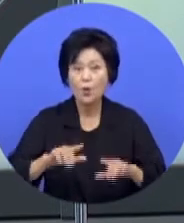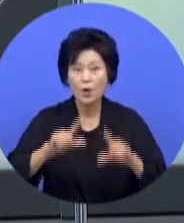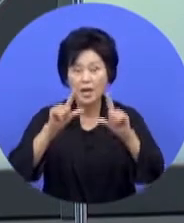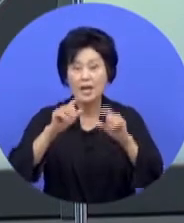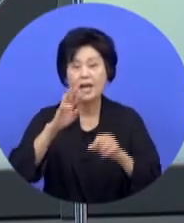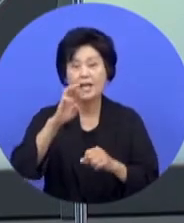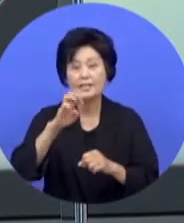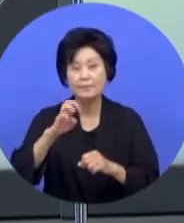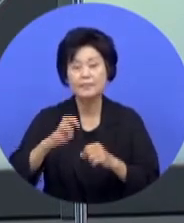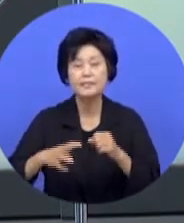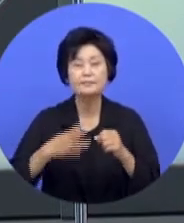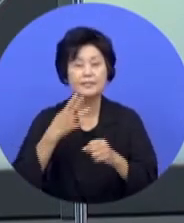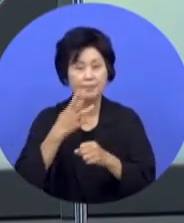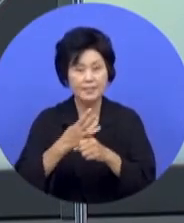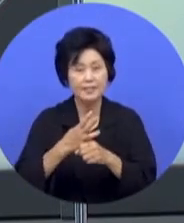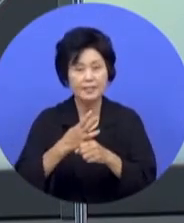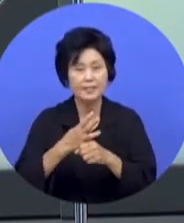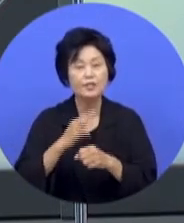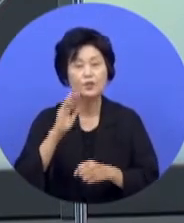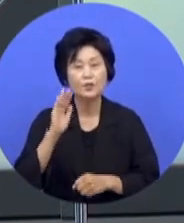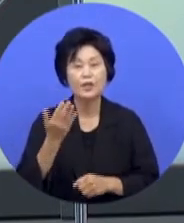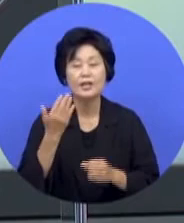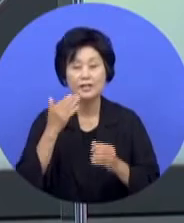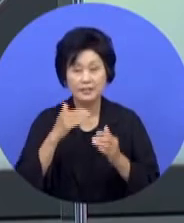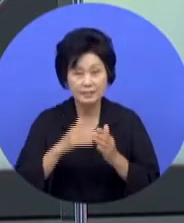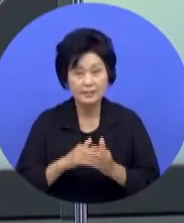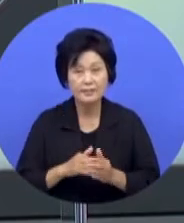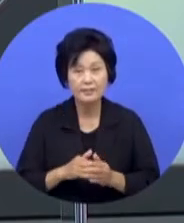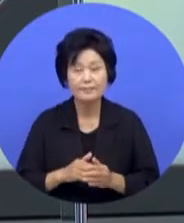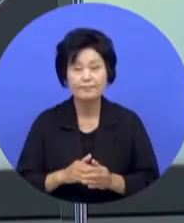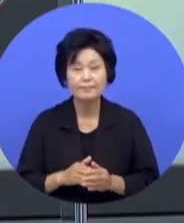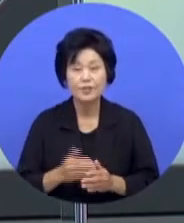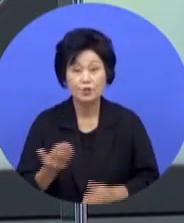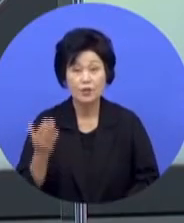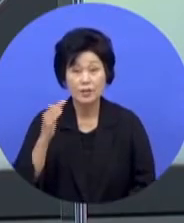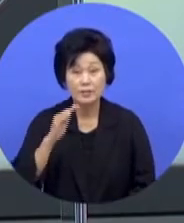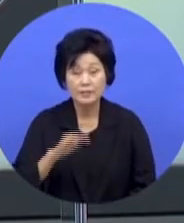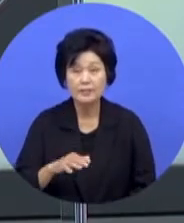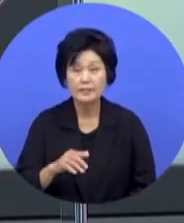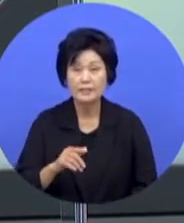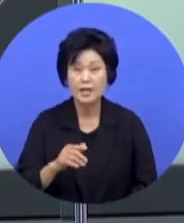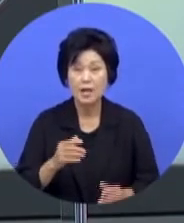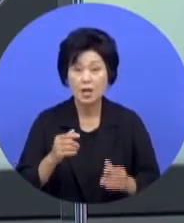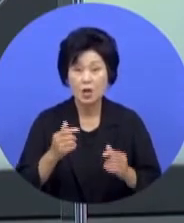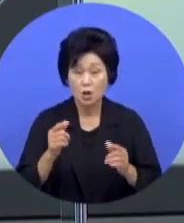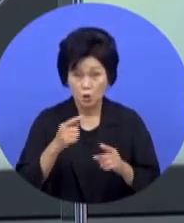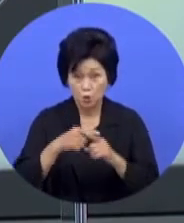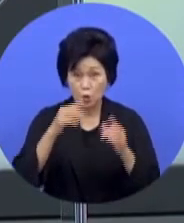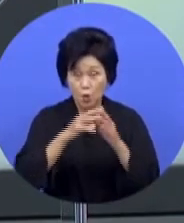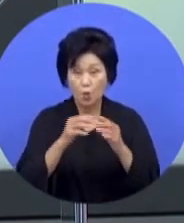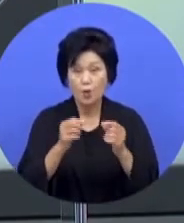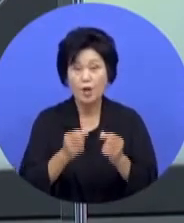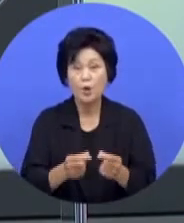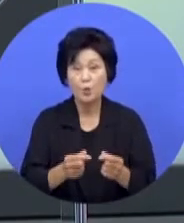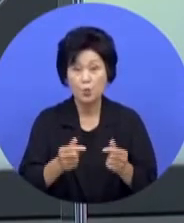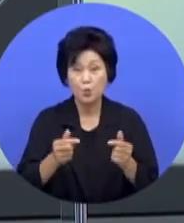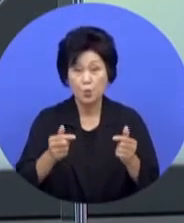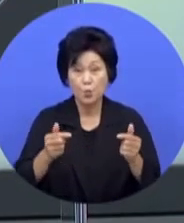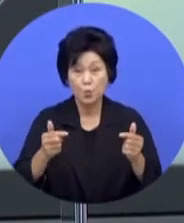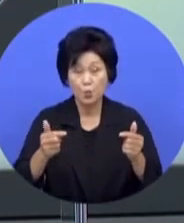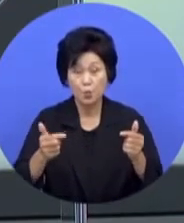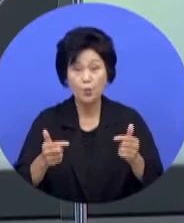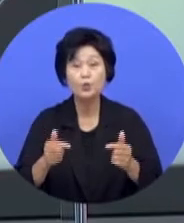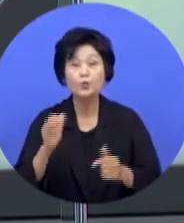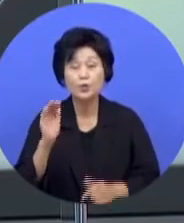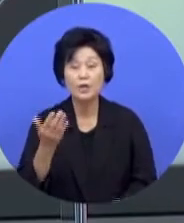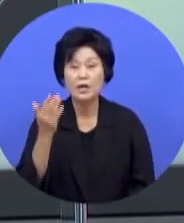교회는 나름 이제 붕을 했습니다. 네. 그런데 이제 시간이 가면서부터 네. 제 안에 이제 절망감이 있었어요. 어떤? 다음